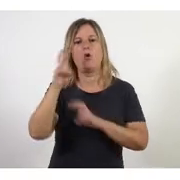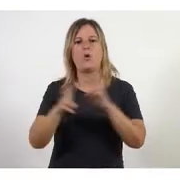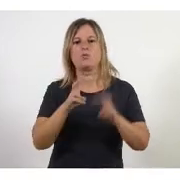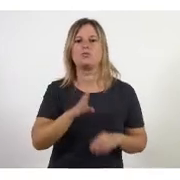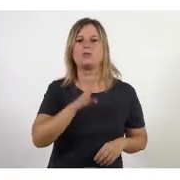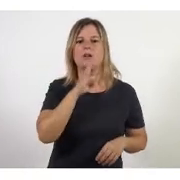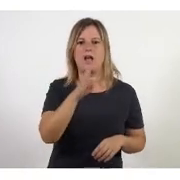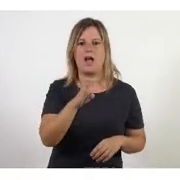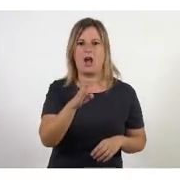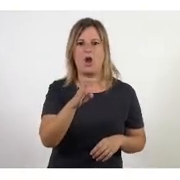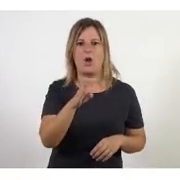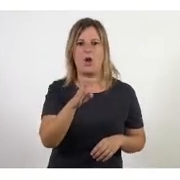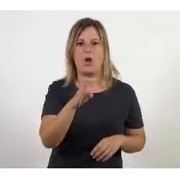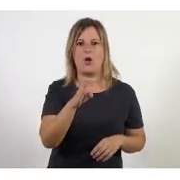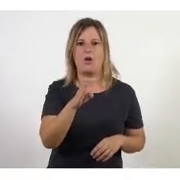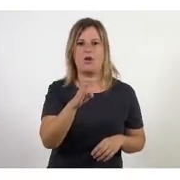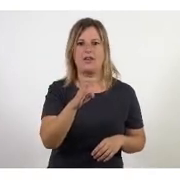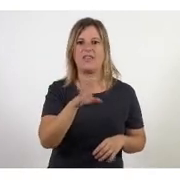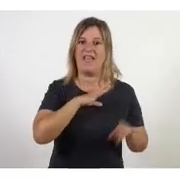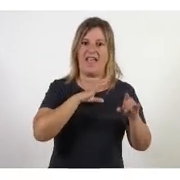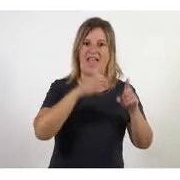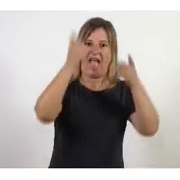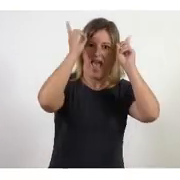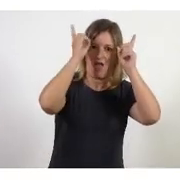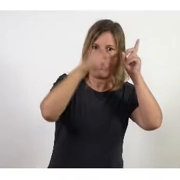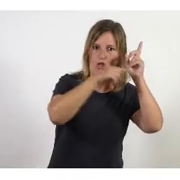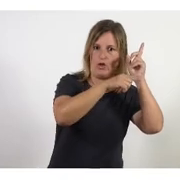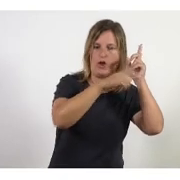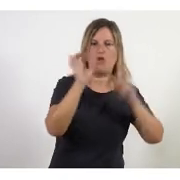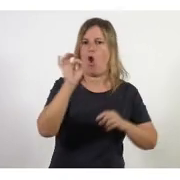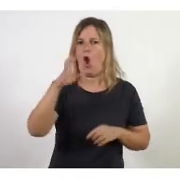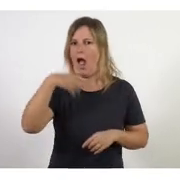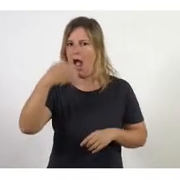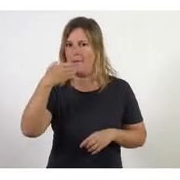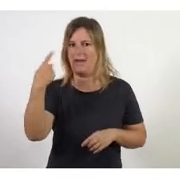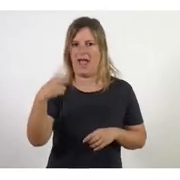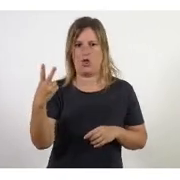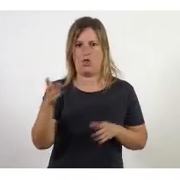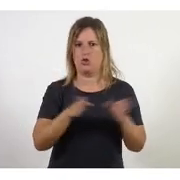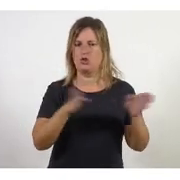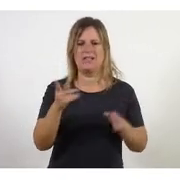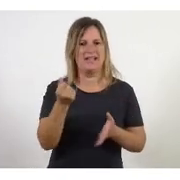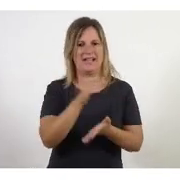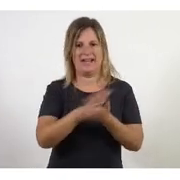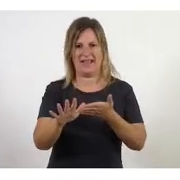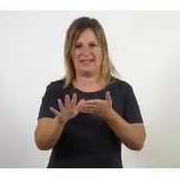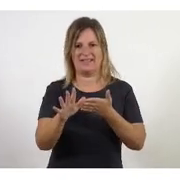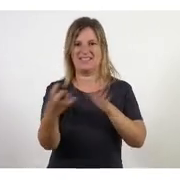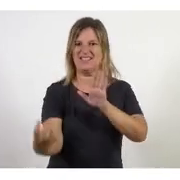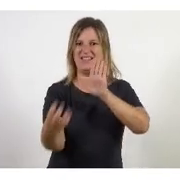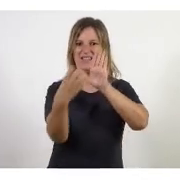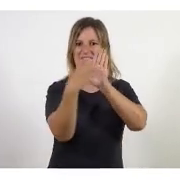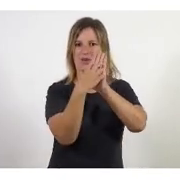en la botiga d'aplicacions d'Android i la botiga d'aplicacions d'Apple. Perfecte. És gratuïta. La icona, ho dic